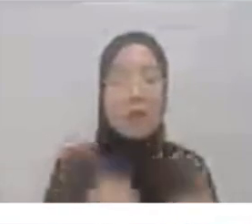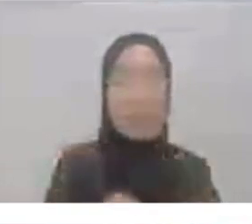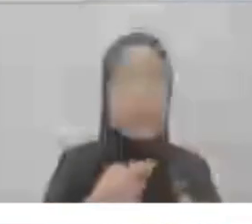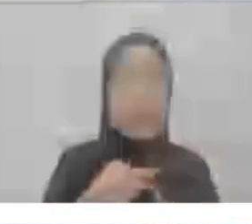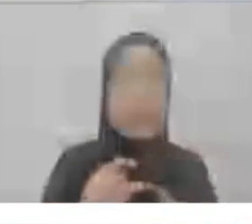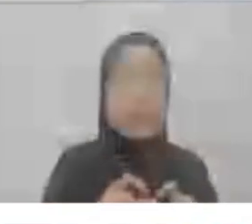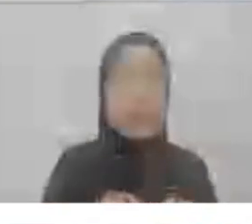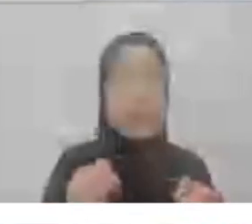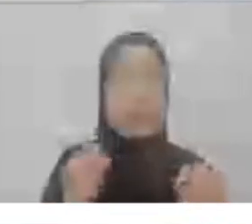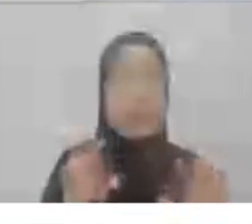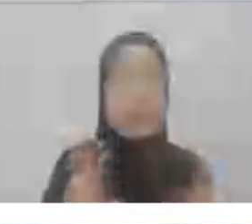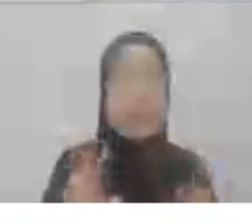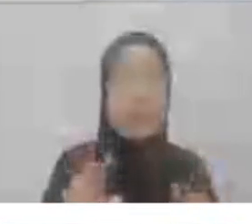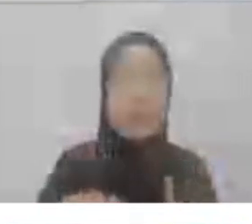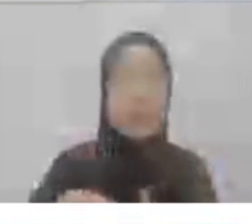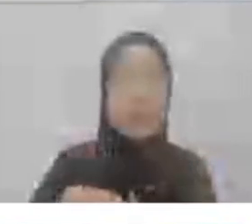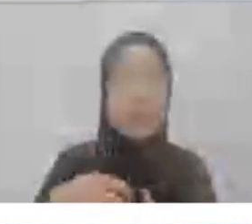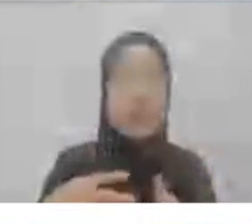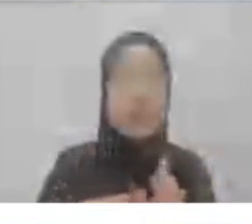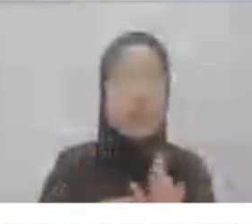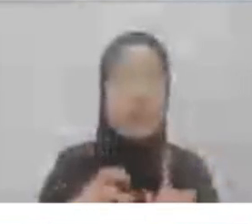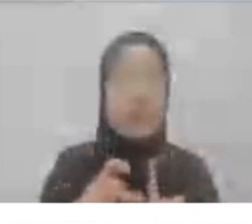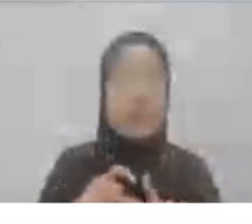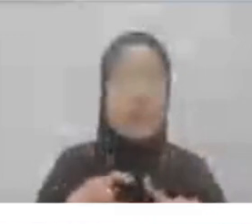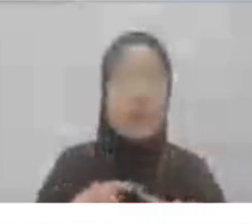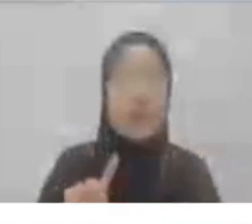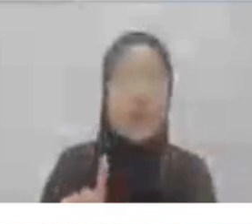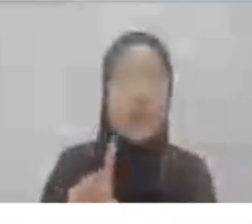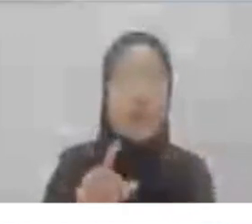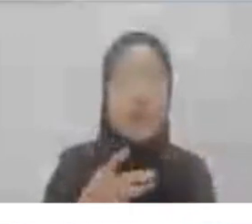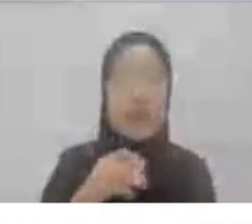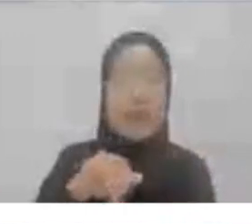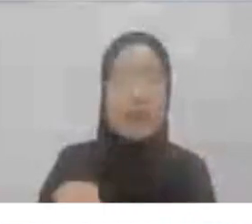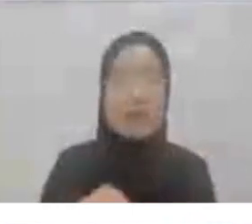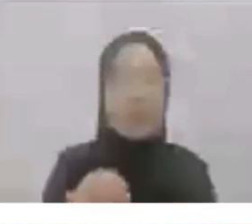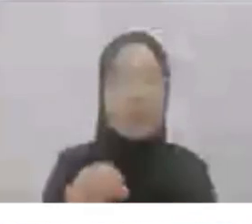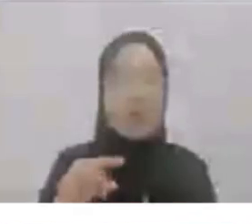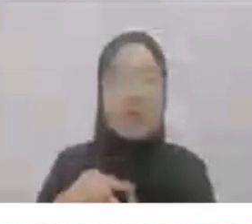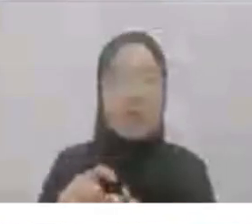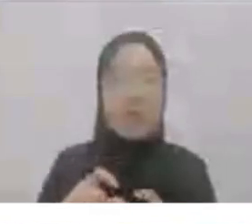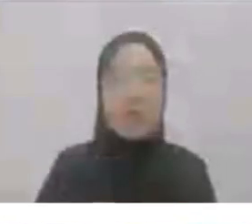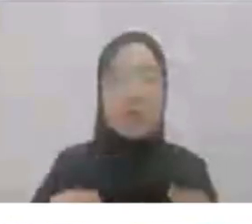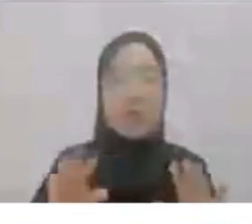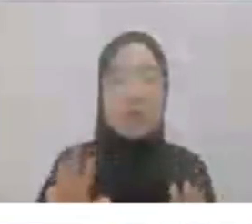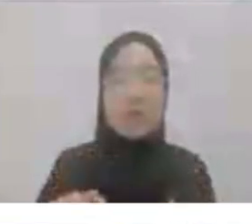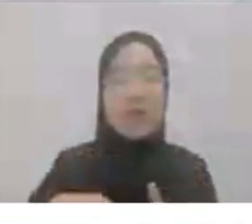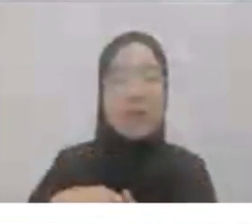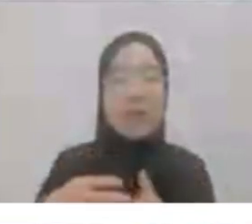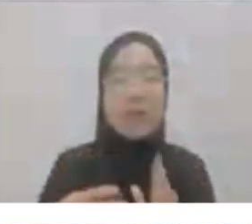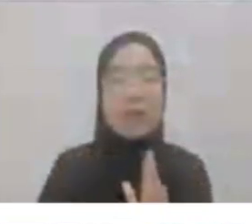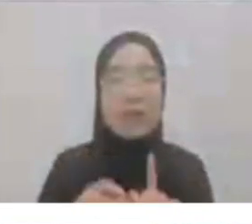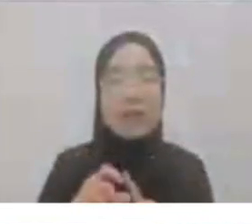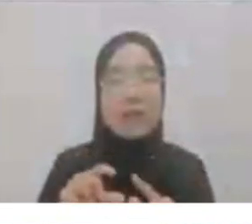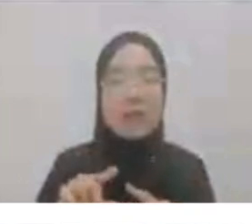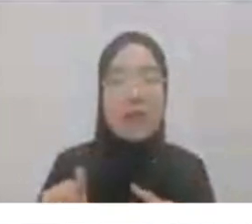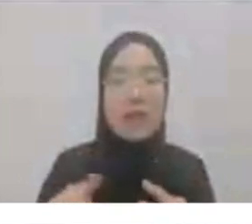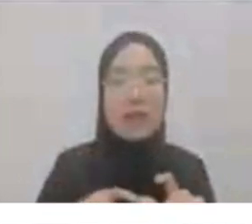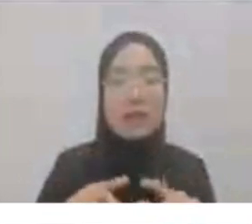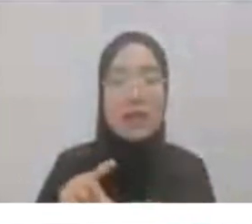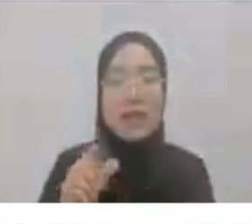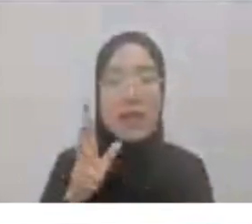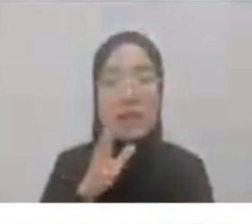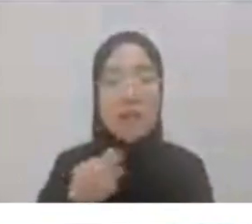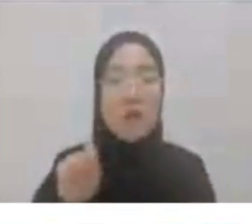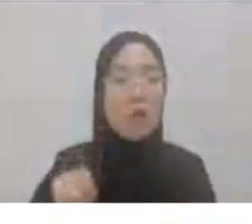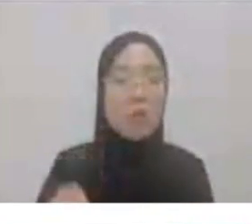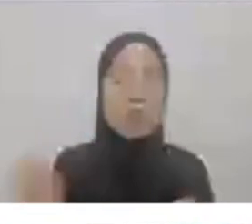TPS 8 Desa kendalrejo Kecamatan Petarukan dan TPS 9 Desa Kendalsari Kecamatan Petarukan adalah tidak beralasan berhukum bahwa dari